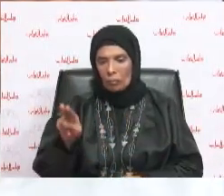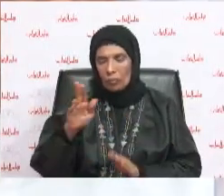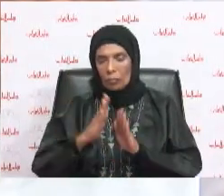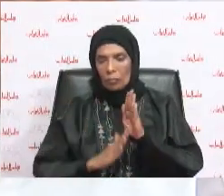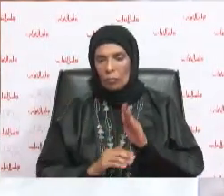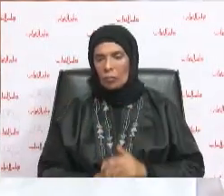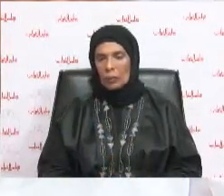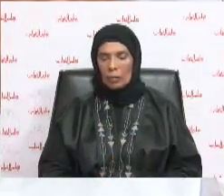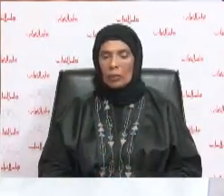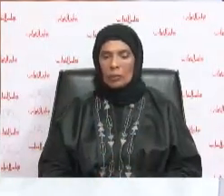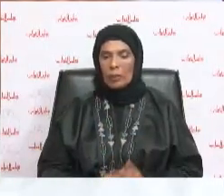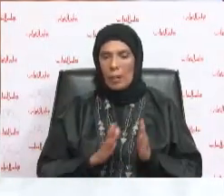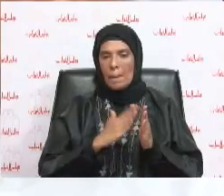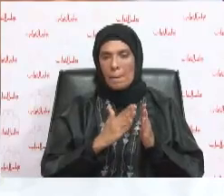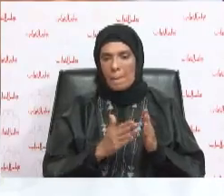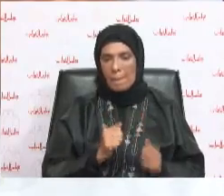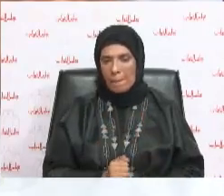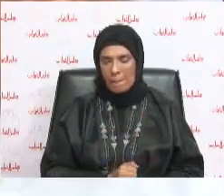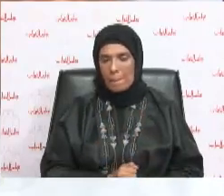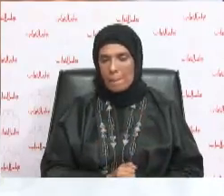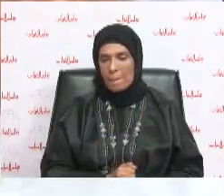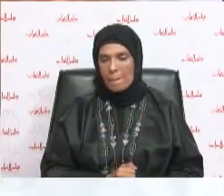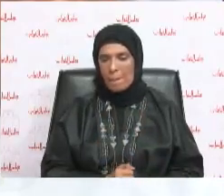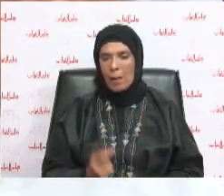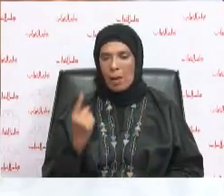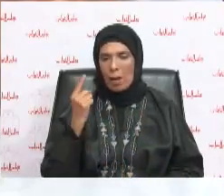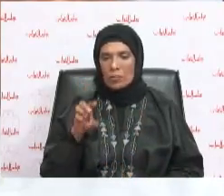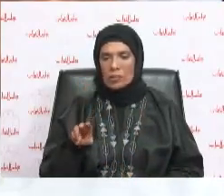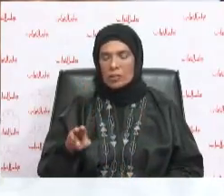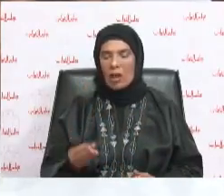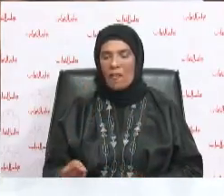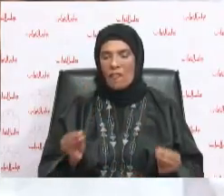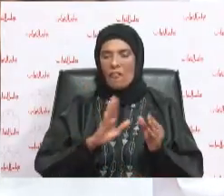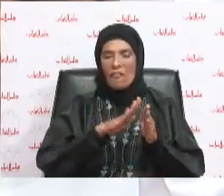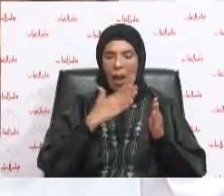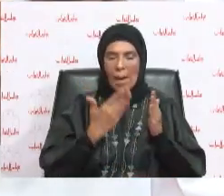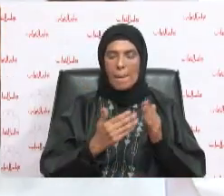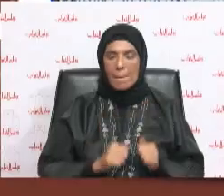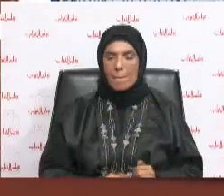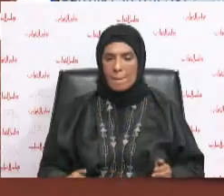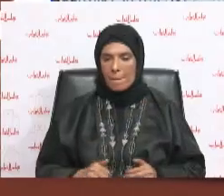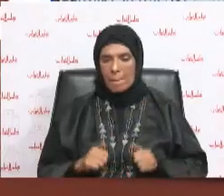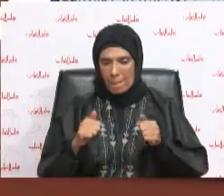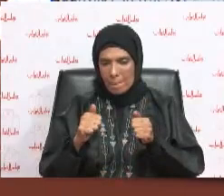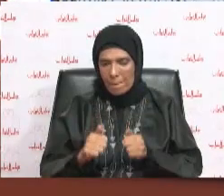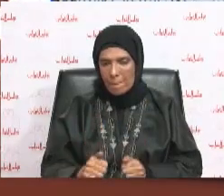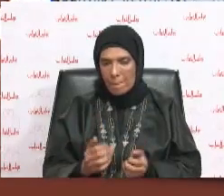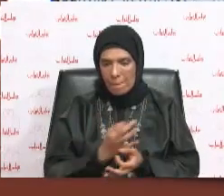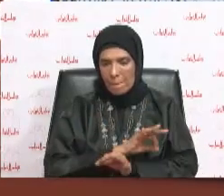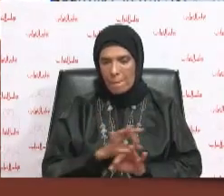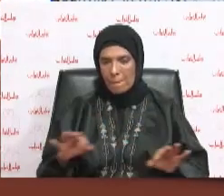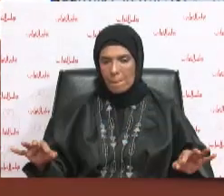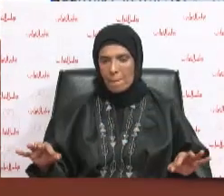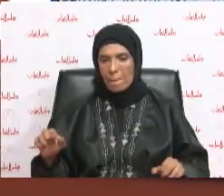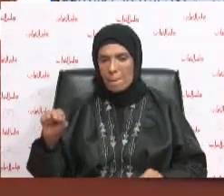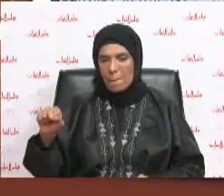والذي بلغت عدد صفحاته تزيد 1000 صفحة، تهدف إلى تحقيق الاكتفاء